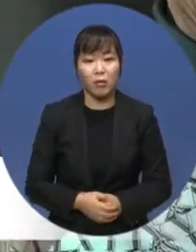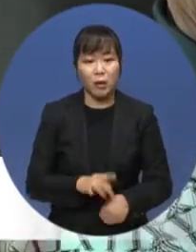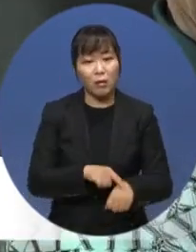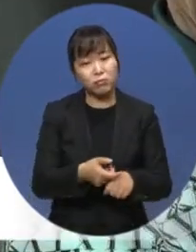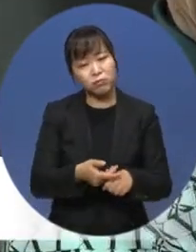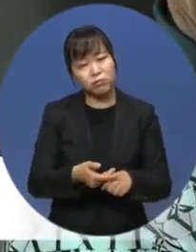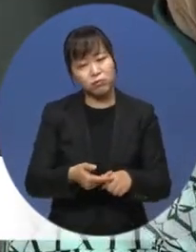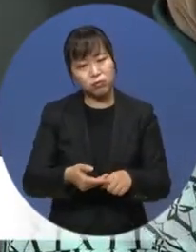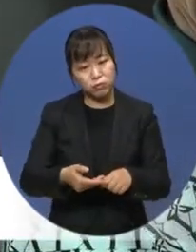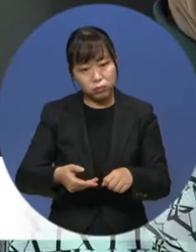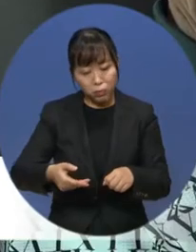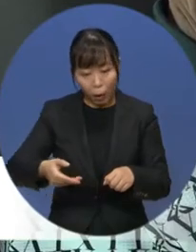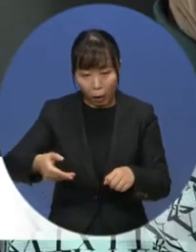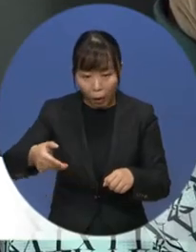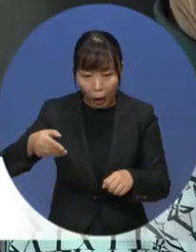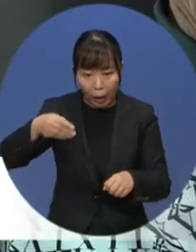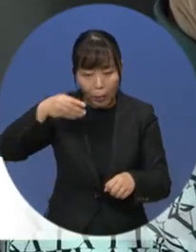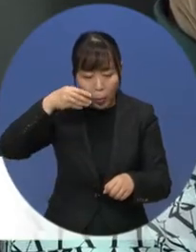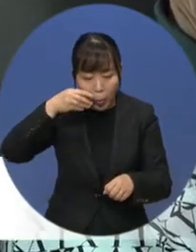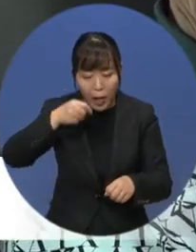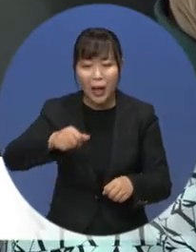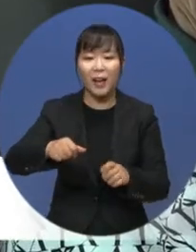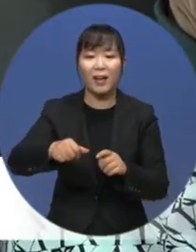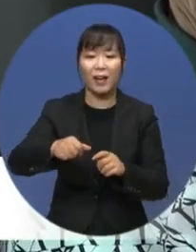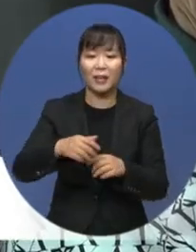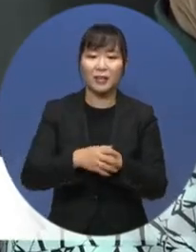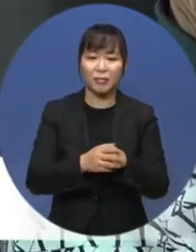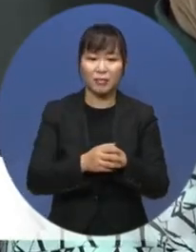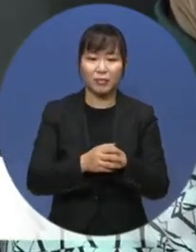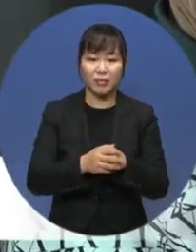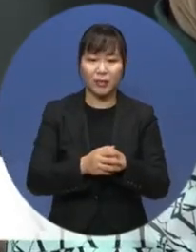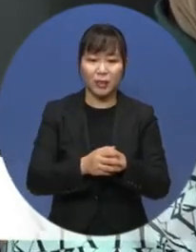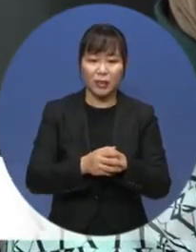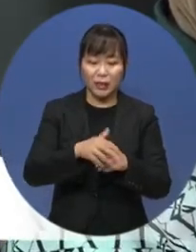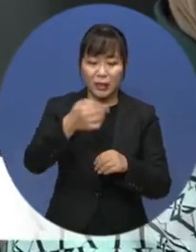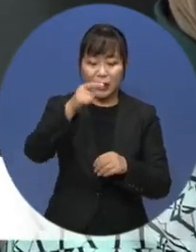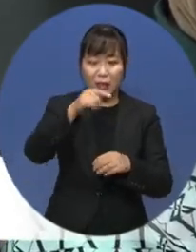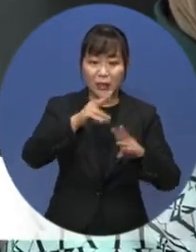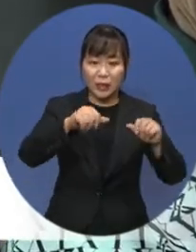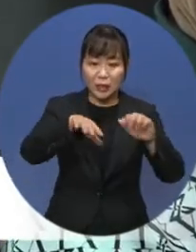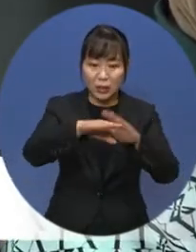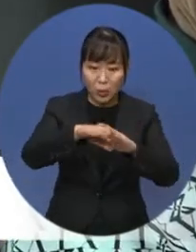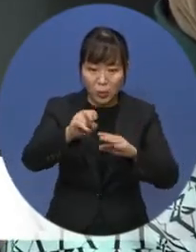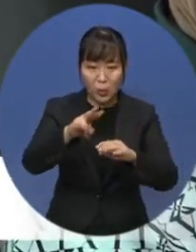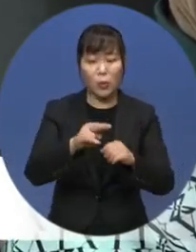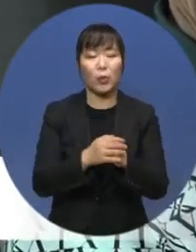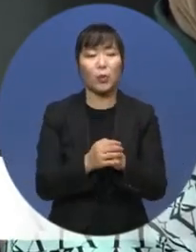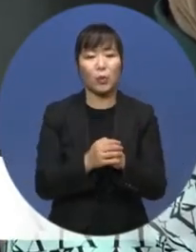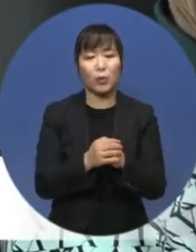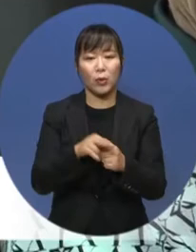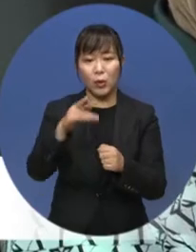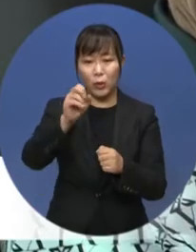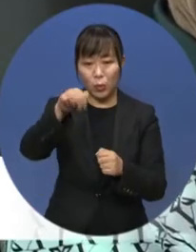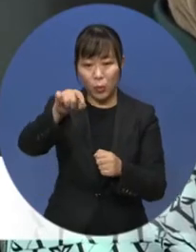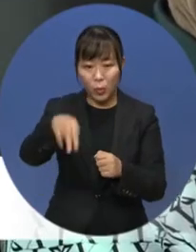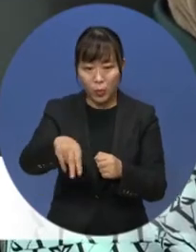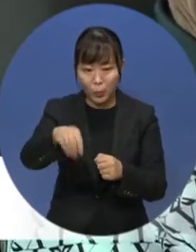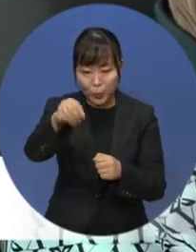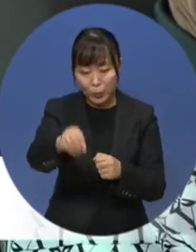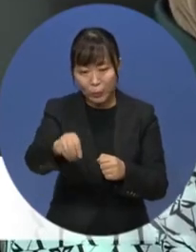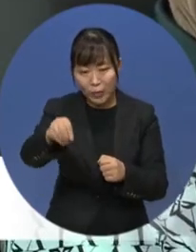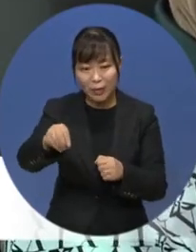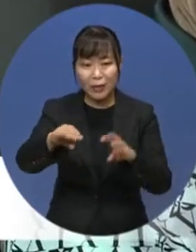점차적으로 이제 조금 이제 익숙해져가지고 흙순 같은 걸로 하고 뭐 숭굴 같은 걸로